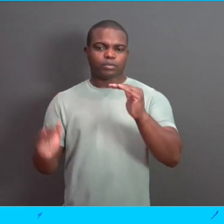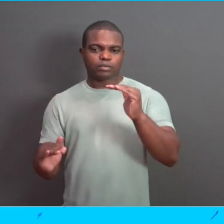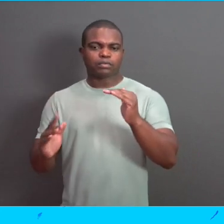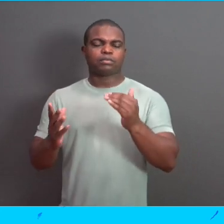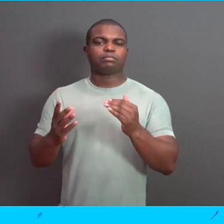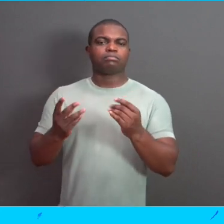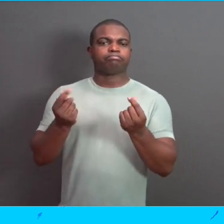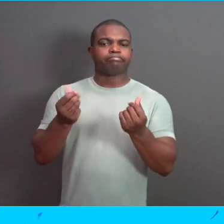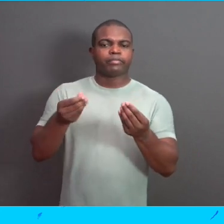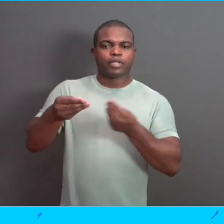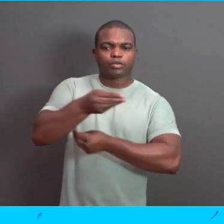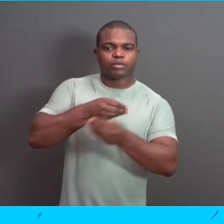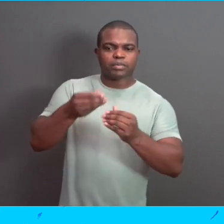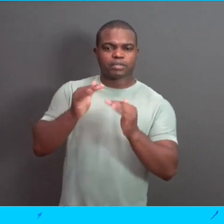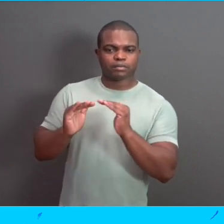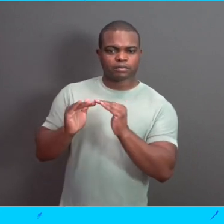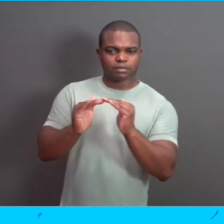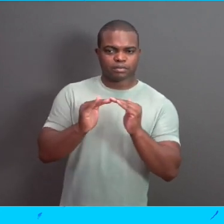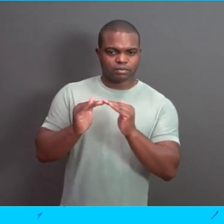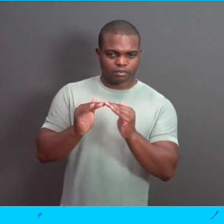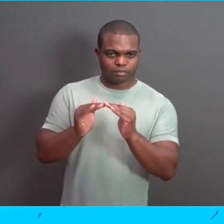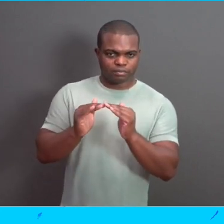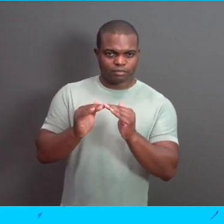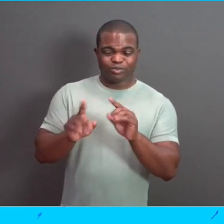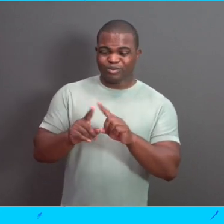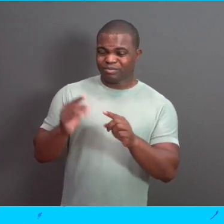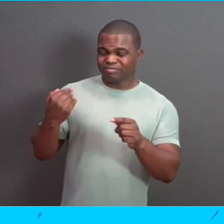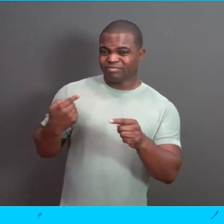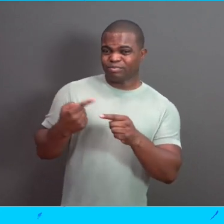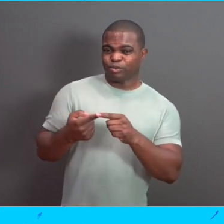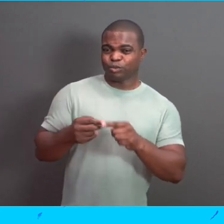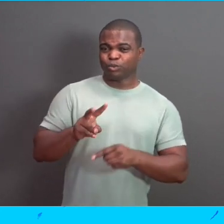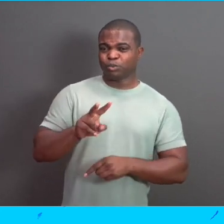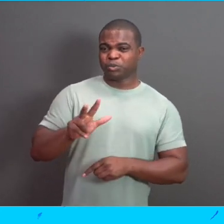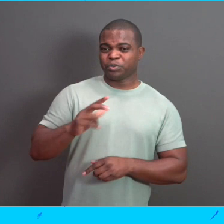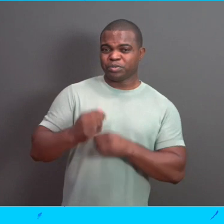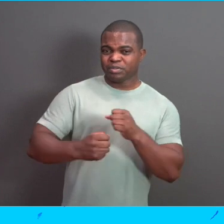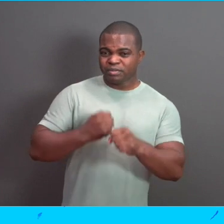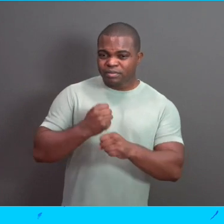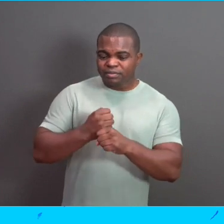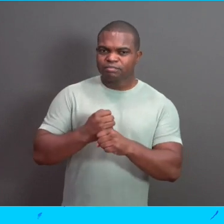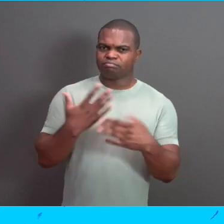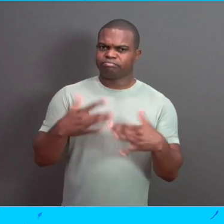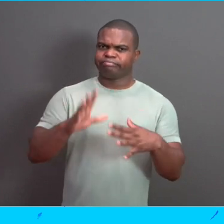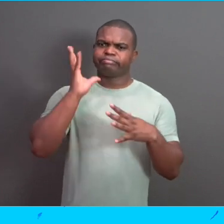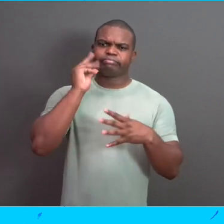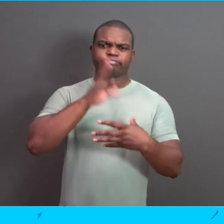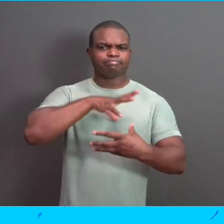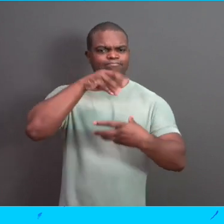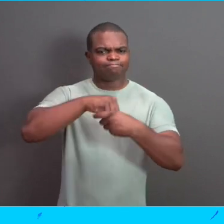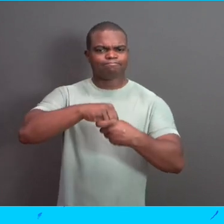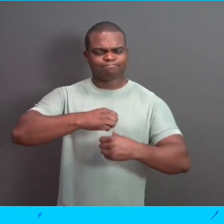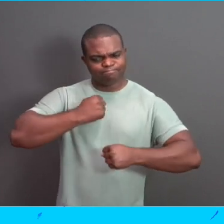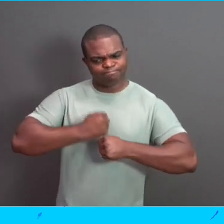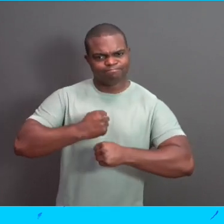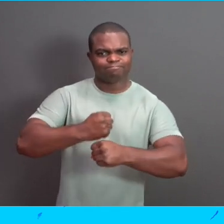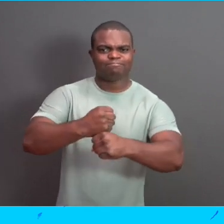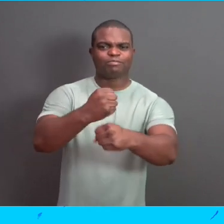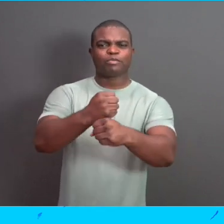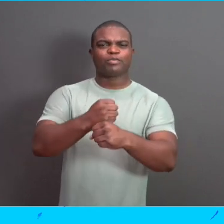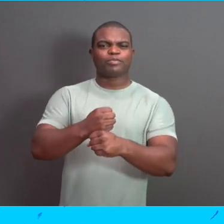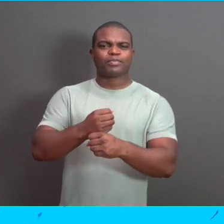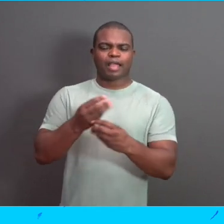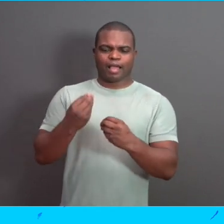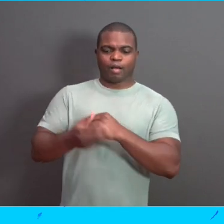justice sociale, dans plusieurs domaines. Elle nous apporte une connaissance sur la pauvreté et une analyse économique